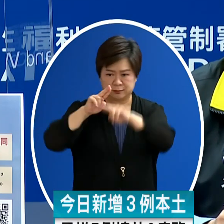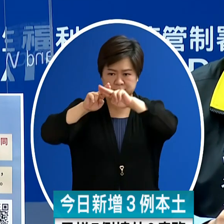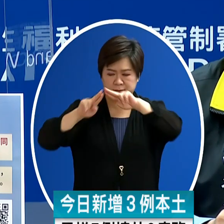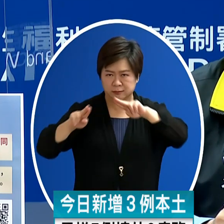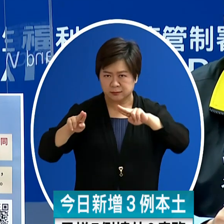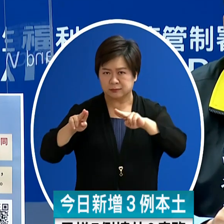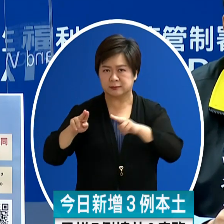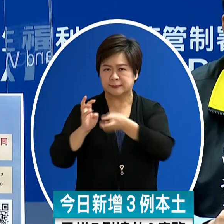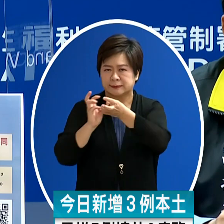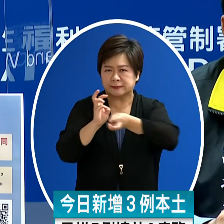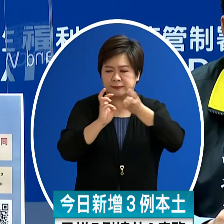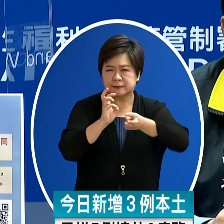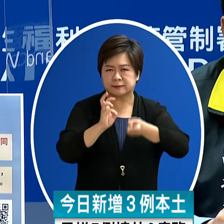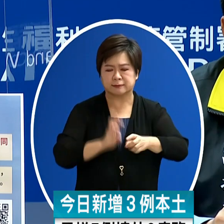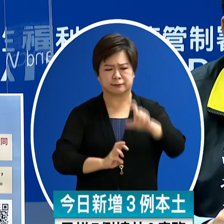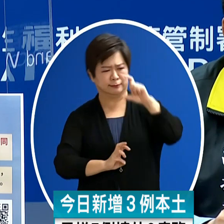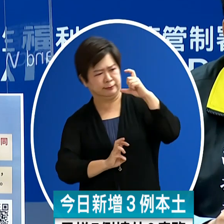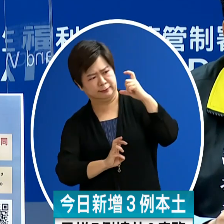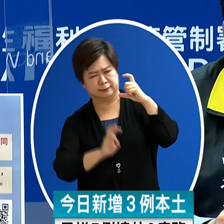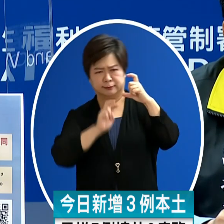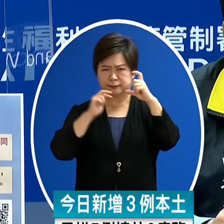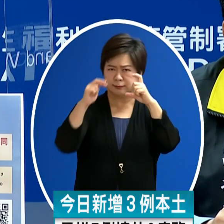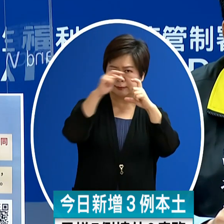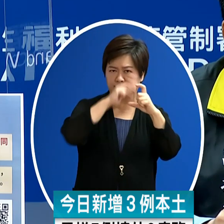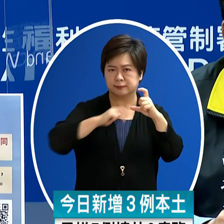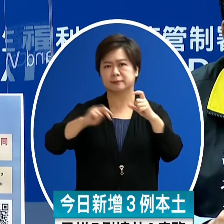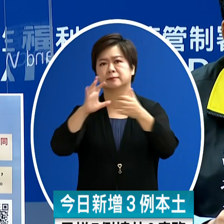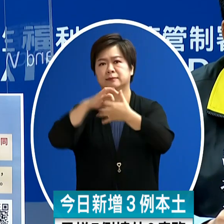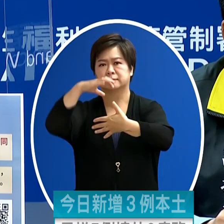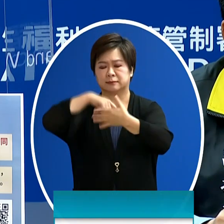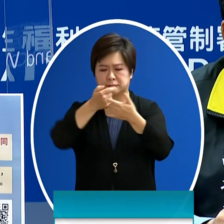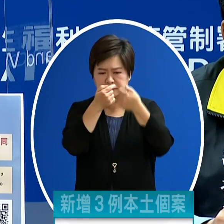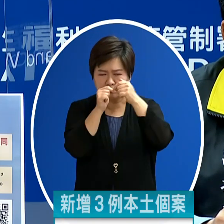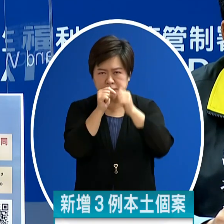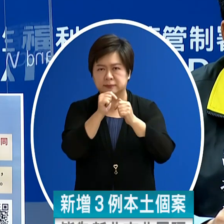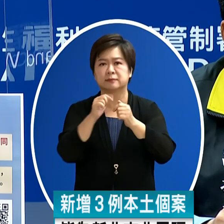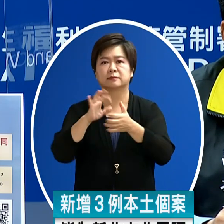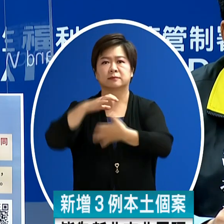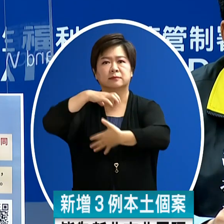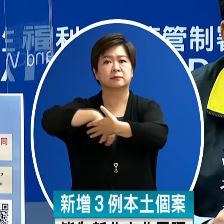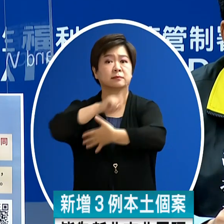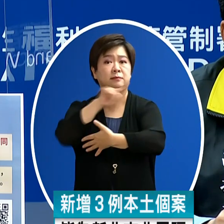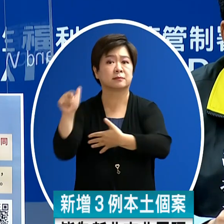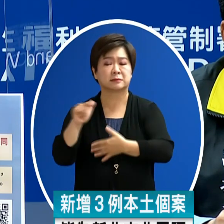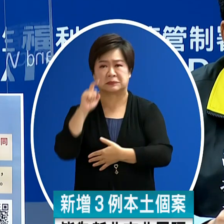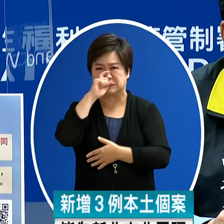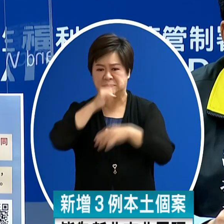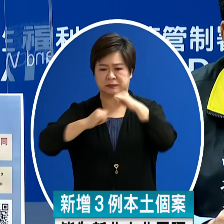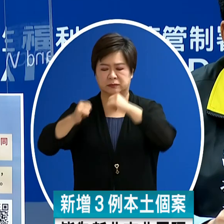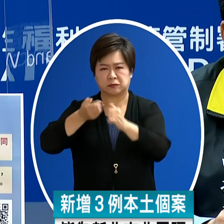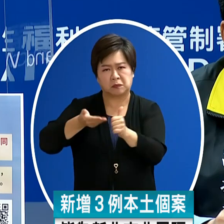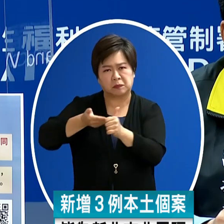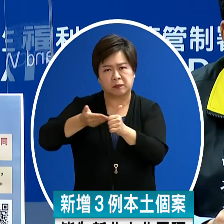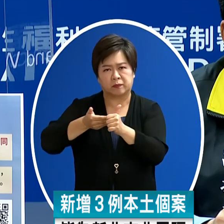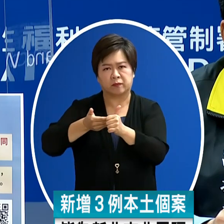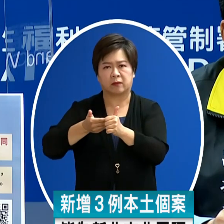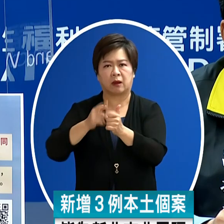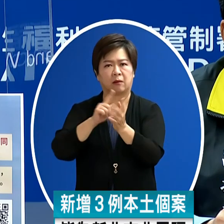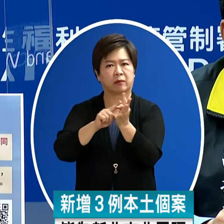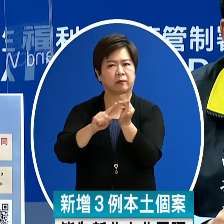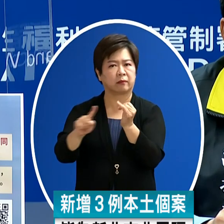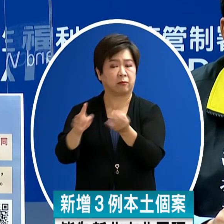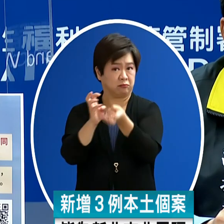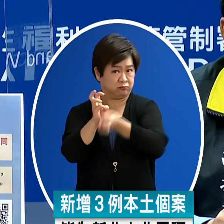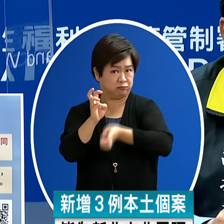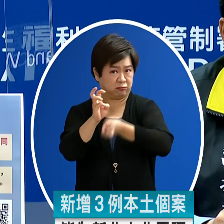管是从外观、内容物、酸碱度，好，那细菌的培养等等，好，都会完整的来做。那